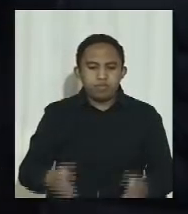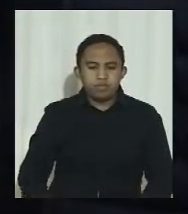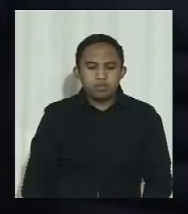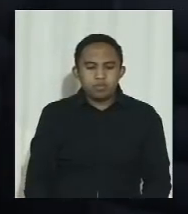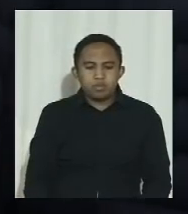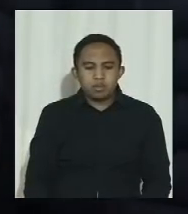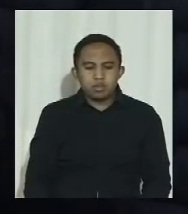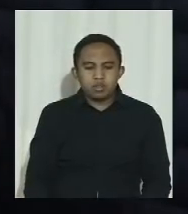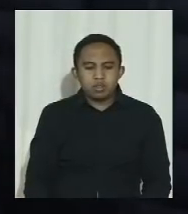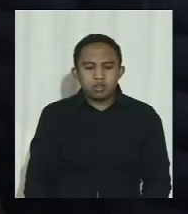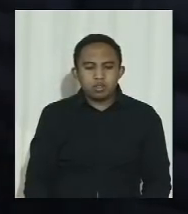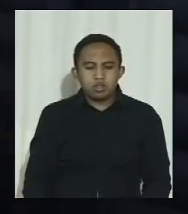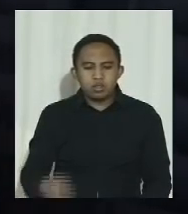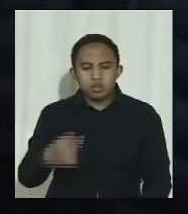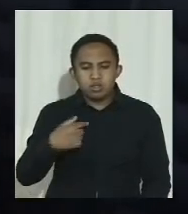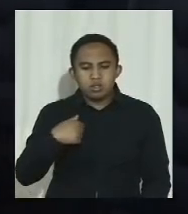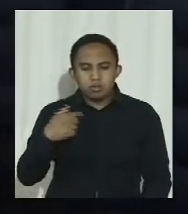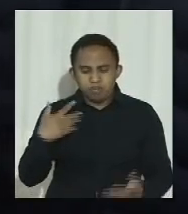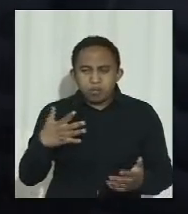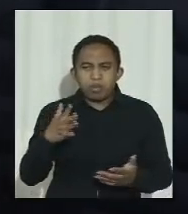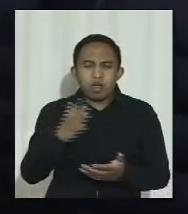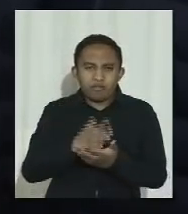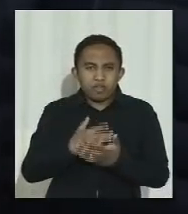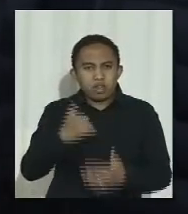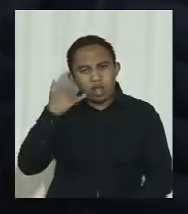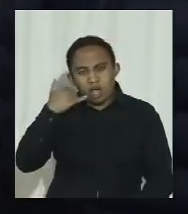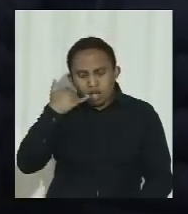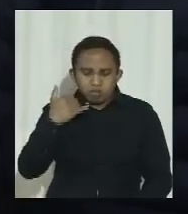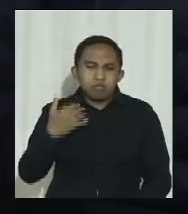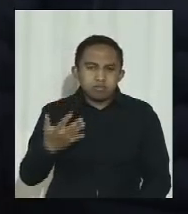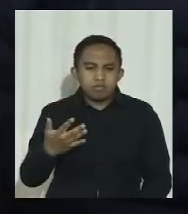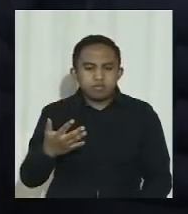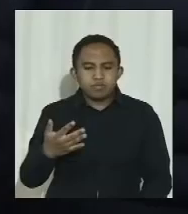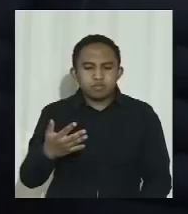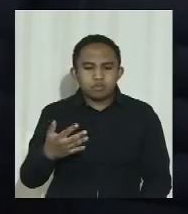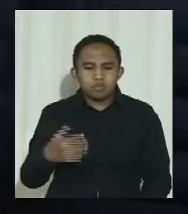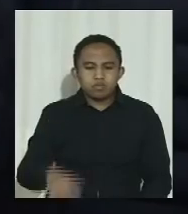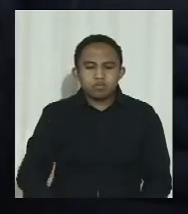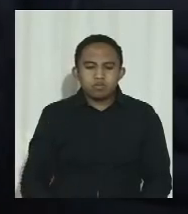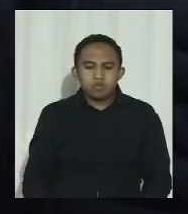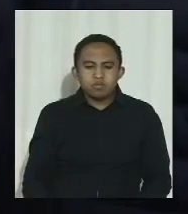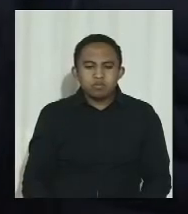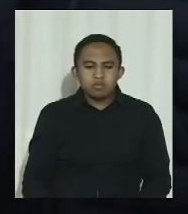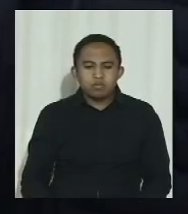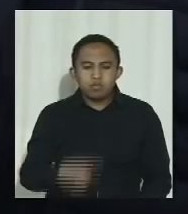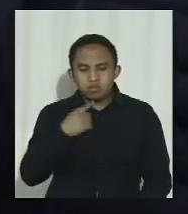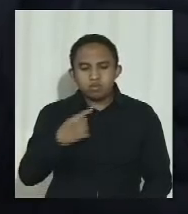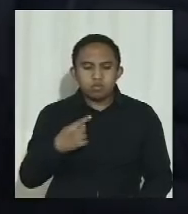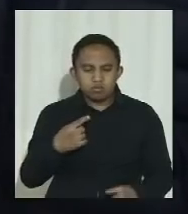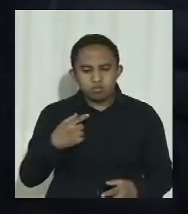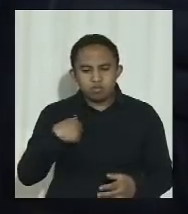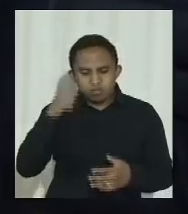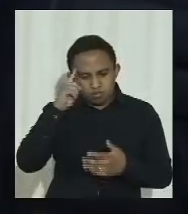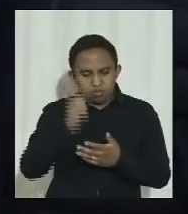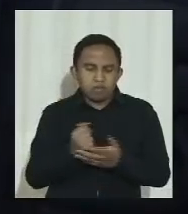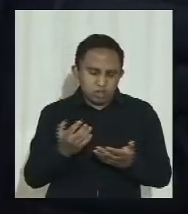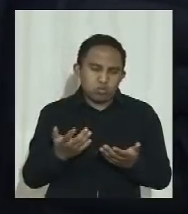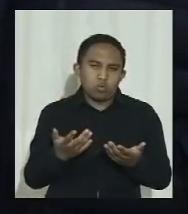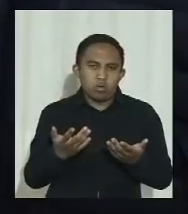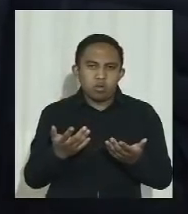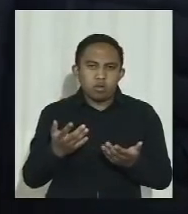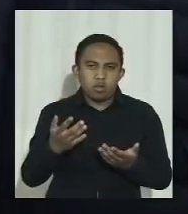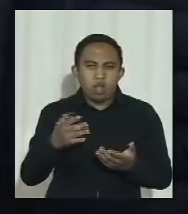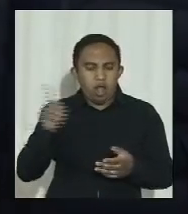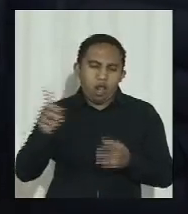les avais eu, j'avais eu beaucoup de joueurs déjà au téléphone. Mais voilà, très bien, très simple. Je pense qu'on aura un peu plus le temps à